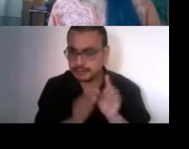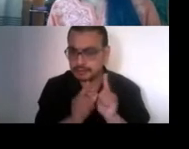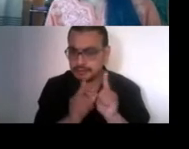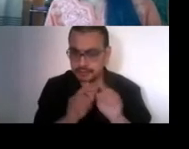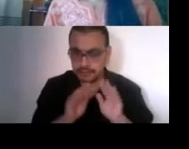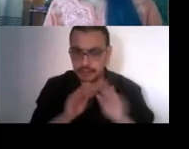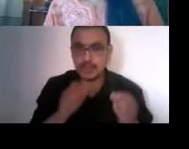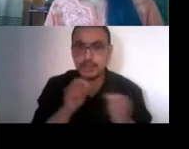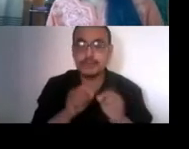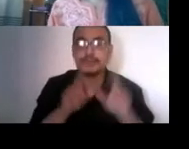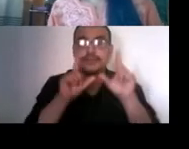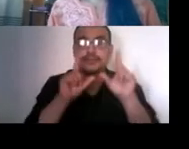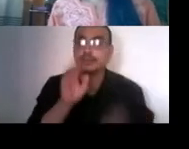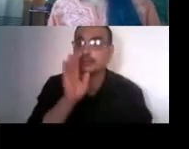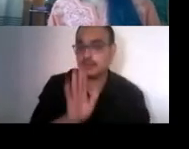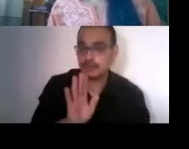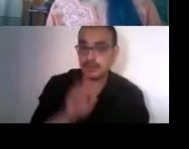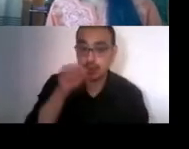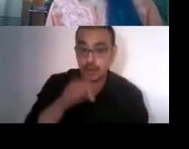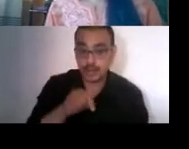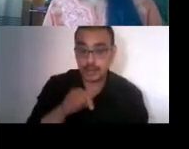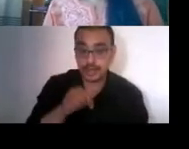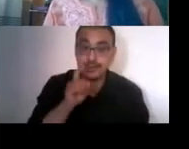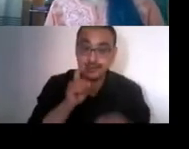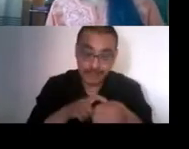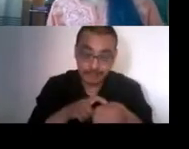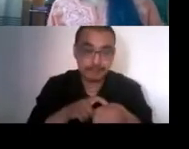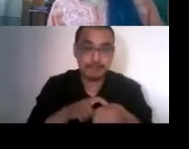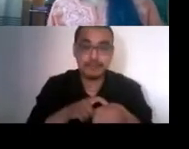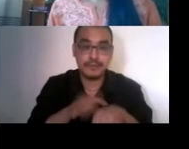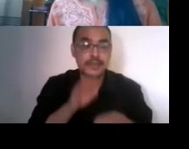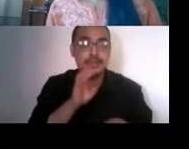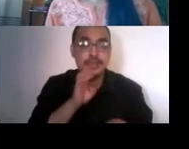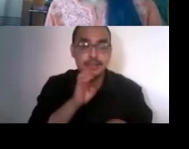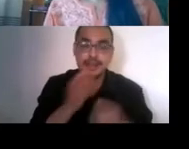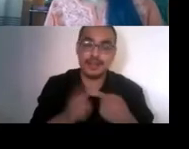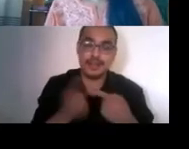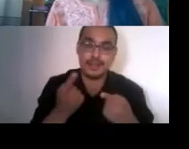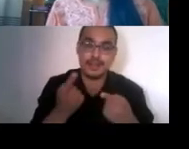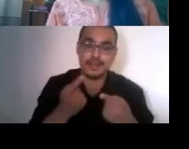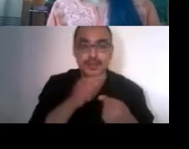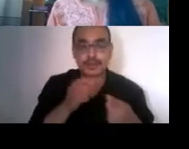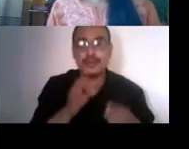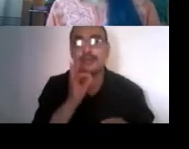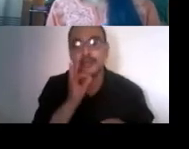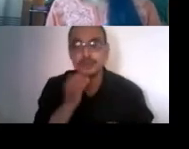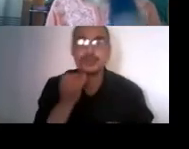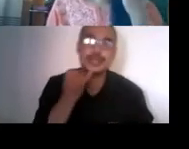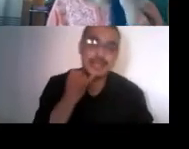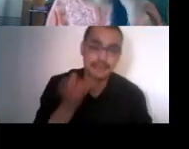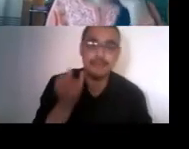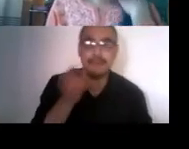र अहिले पछिल्लो समयमा आएर इमेल हुनसक्छ अरू कुनै पनि फेसबुक इन्स्टाग्राम अथवा कुनै पनि मिडिया उयो